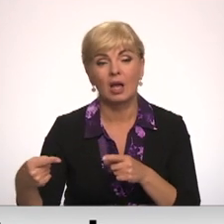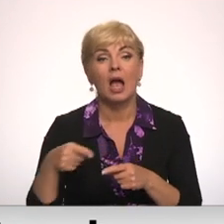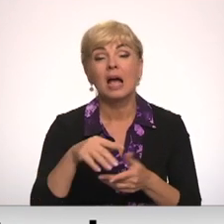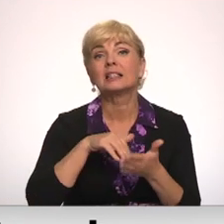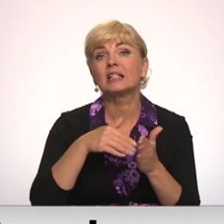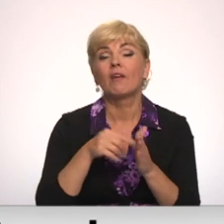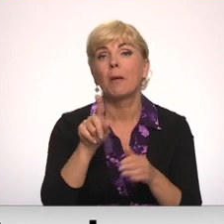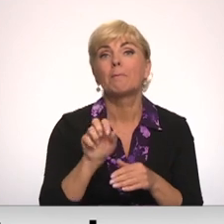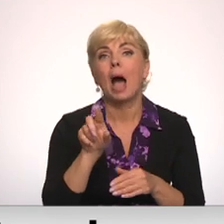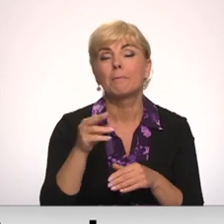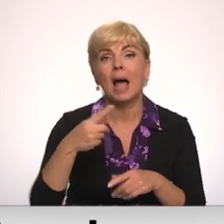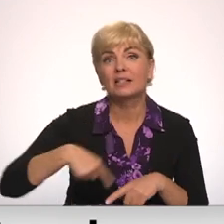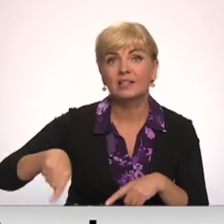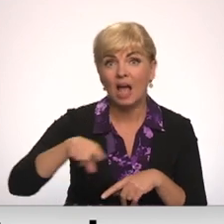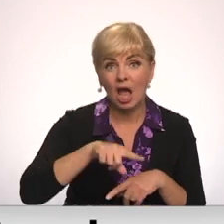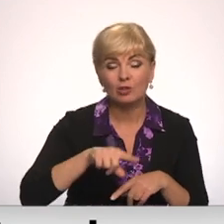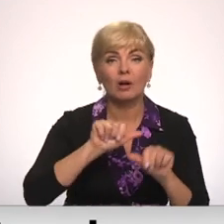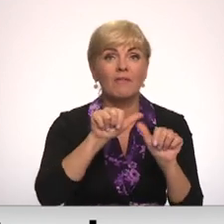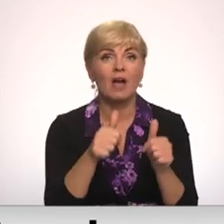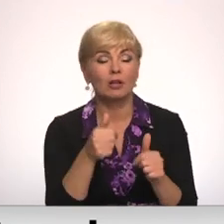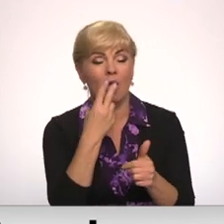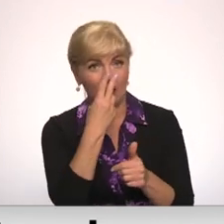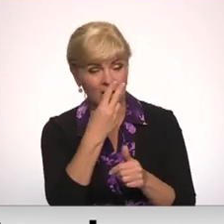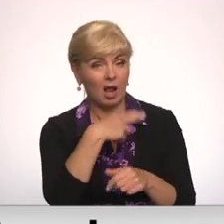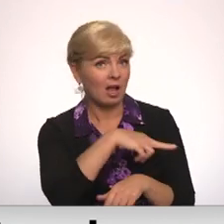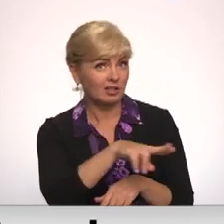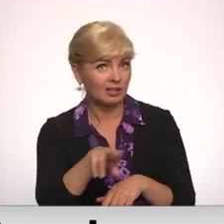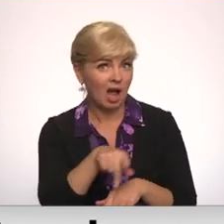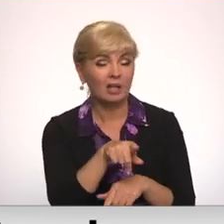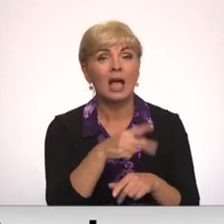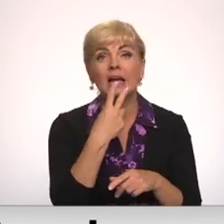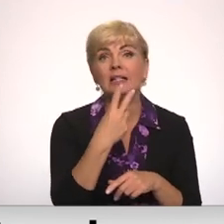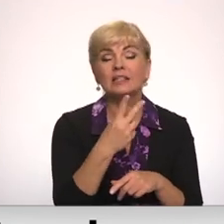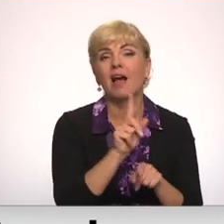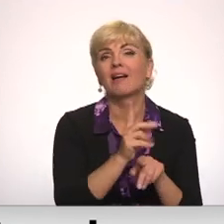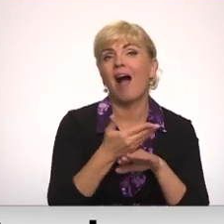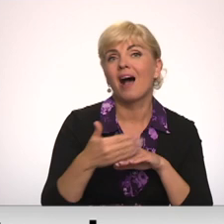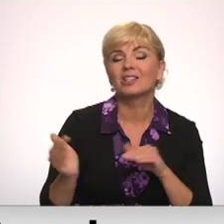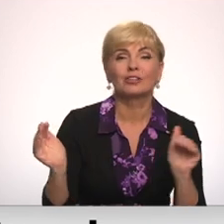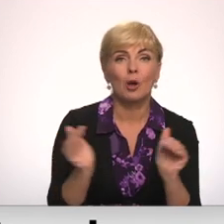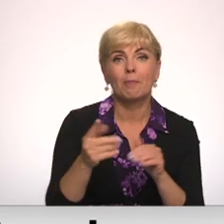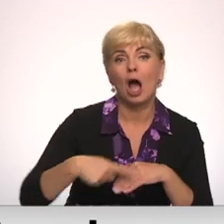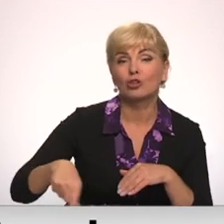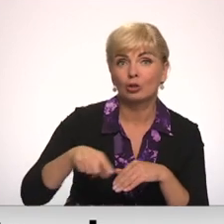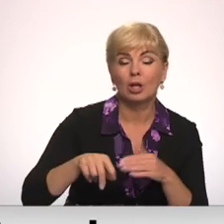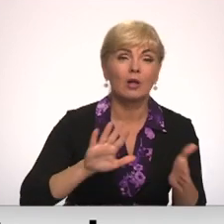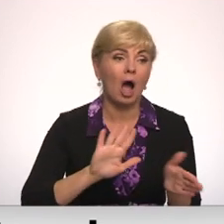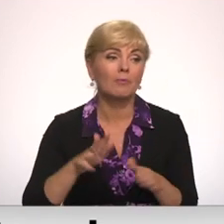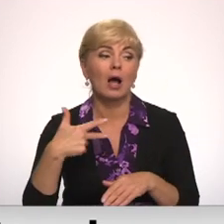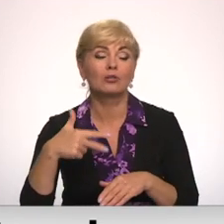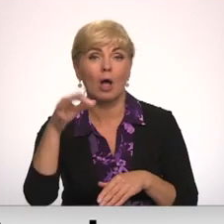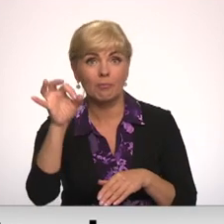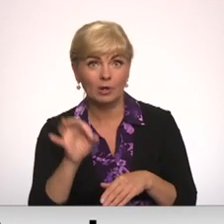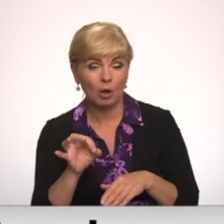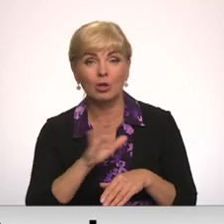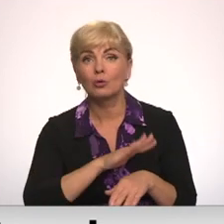Stāvot pie Papes ezera maketa, tik tā pa īstam uzskatām redzams, ka tas izskatās kā atsevišķi mazi dīķīši. Aptuveni 80%